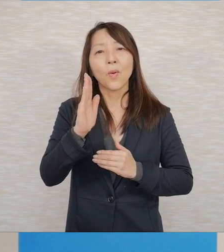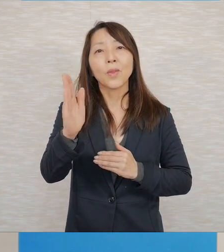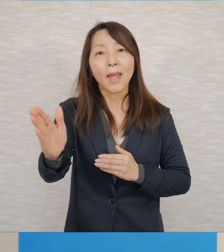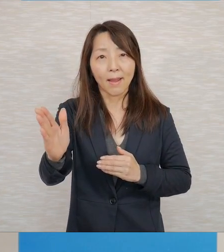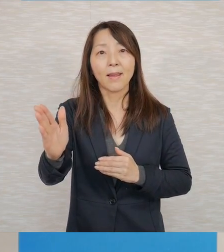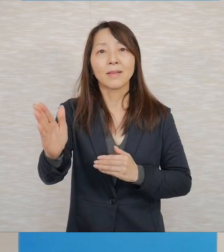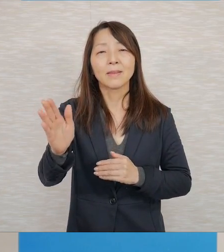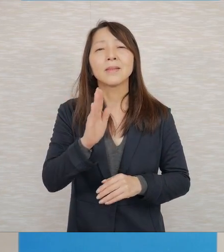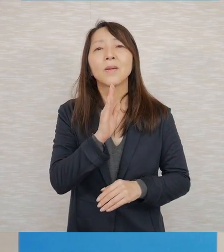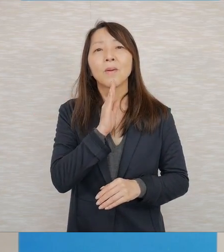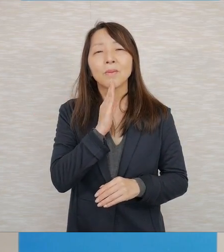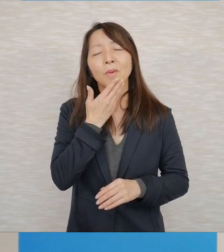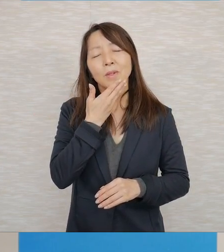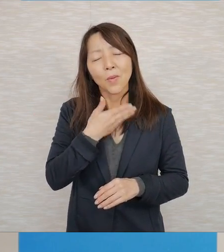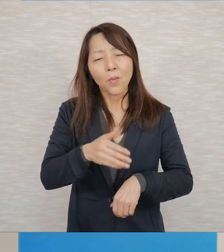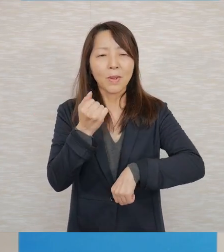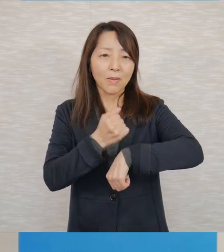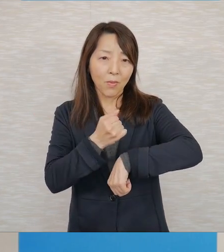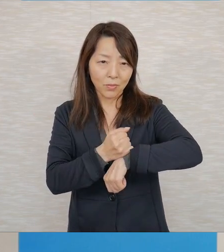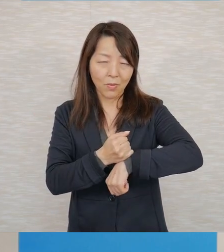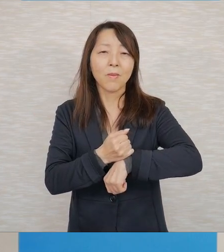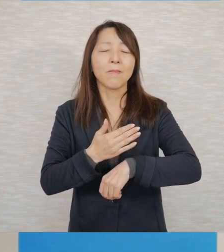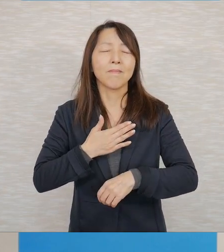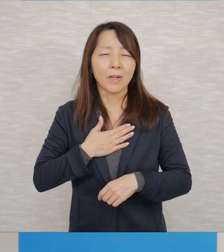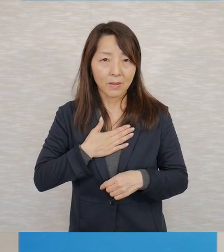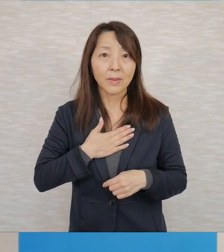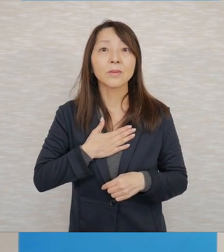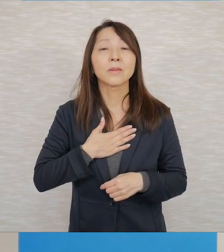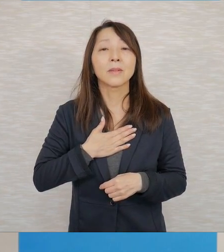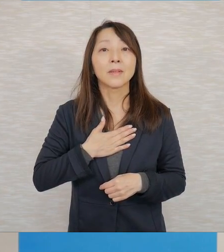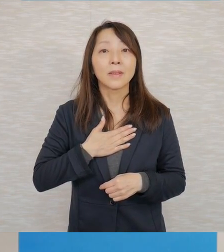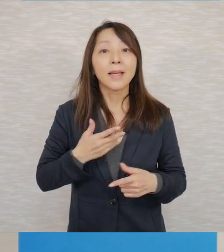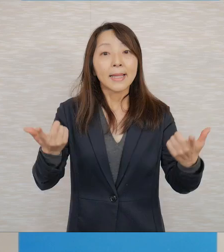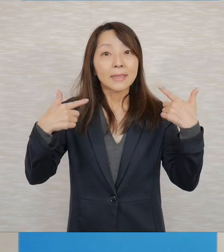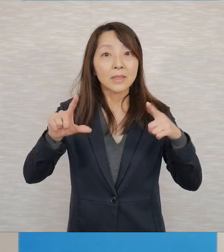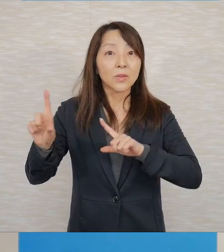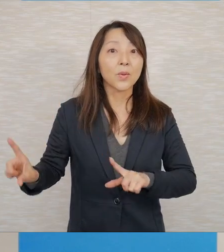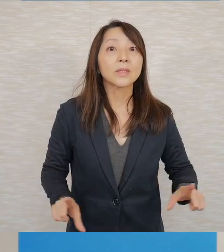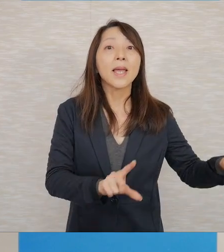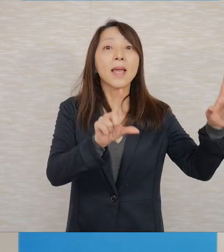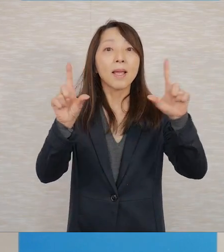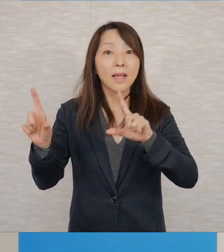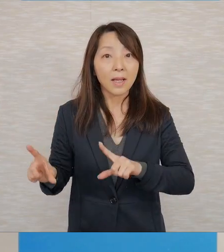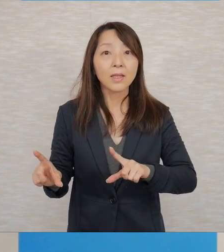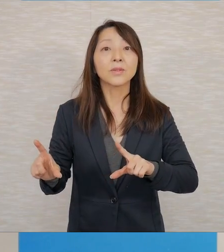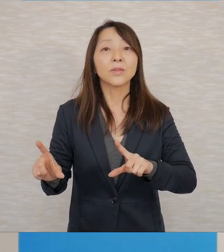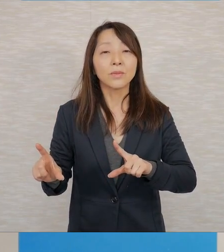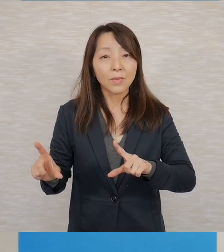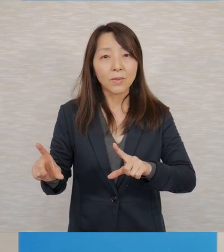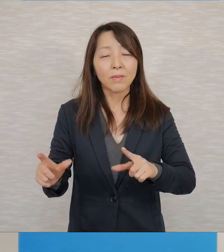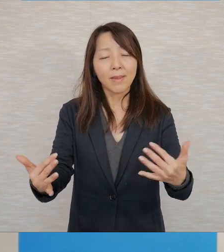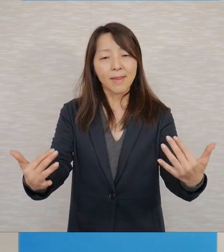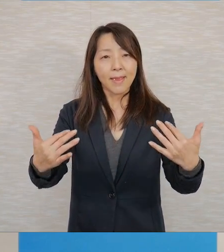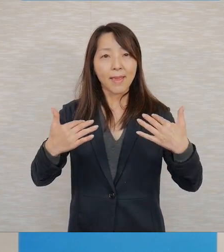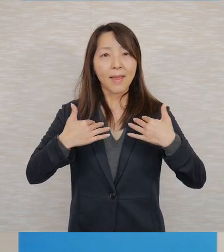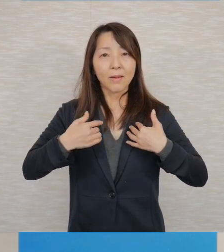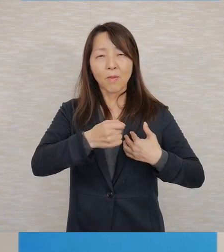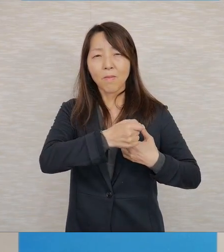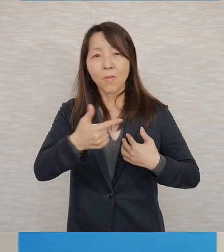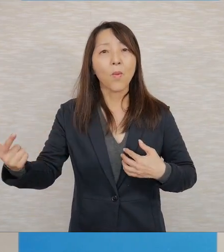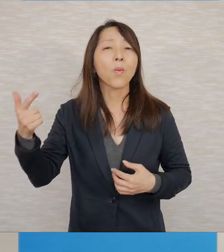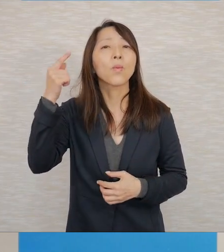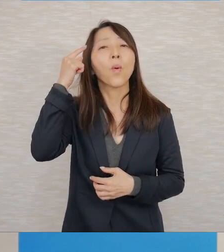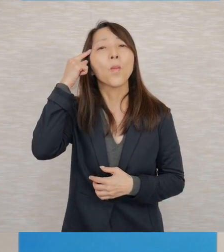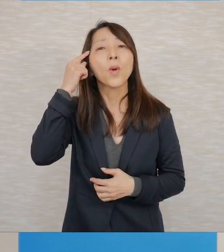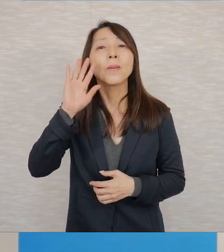かけしております。日常生活も大きな影響を受けておられることと思いますが、一